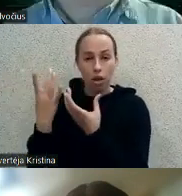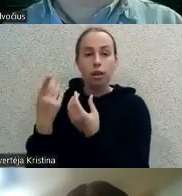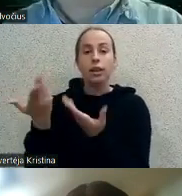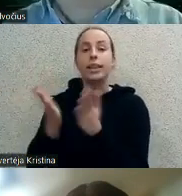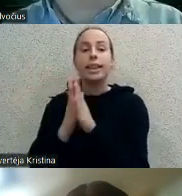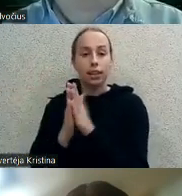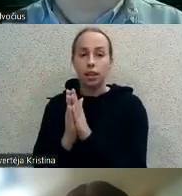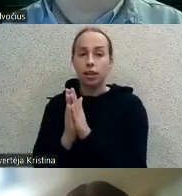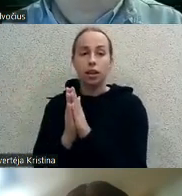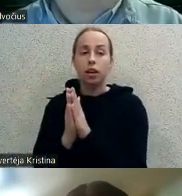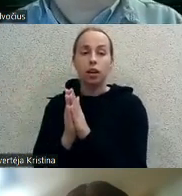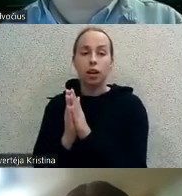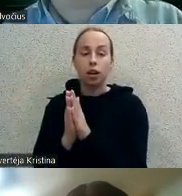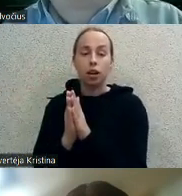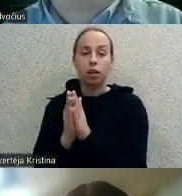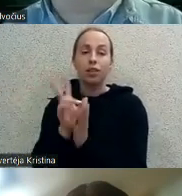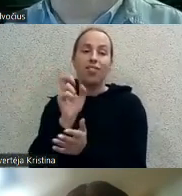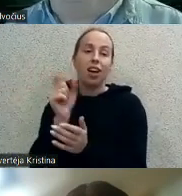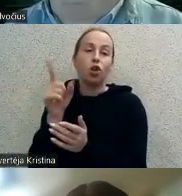naudoja ir